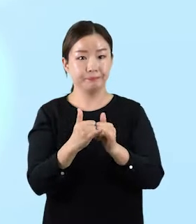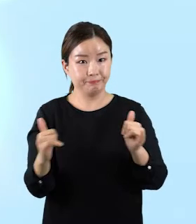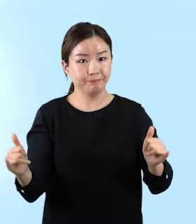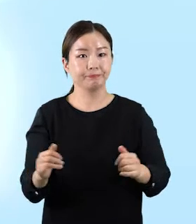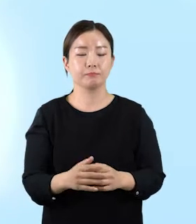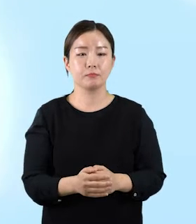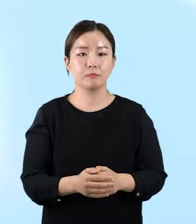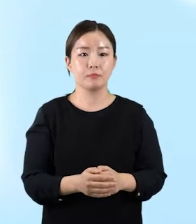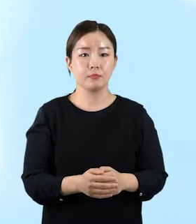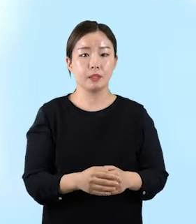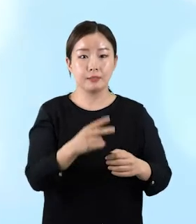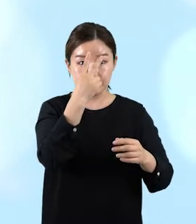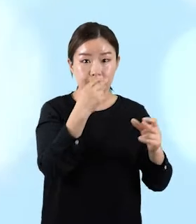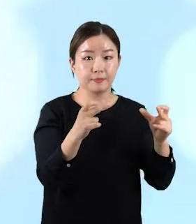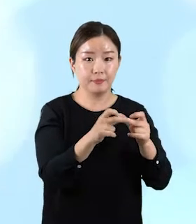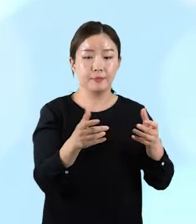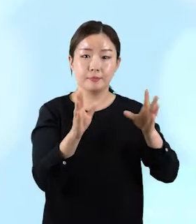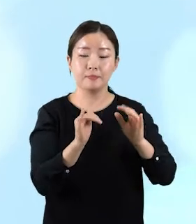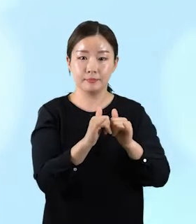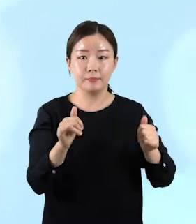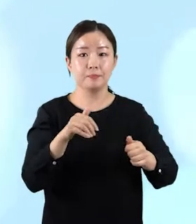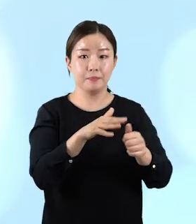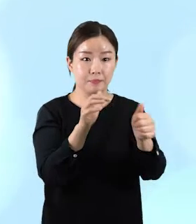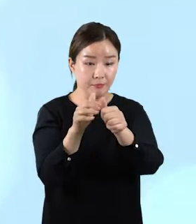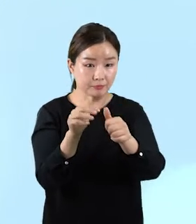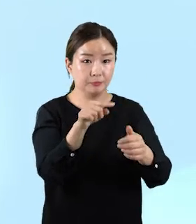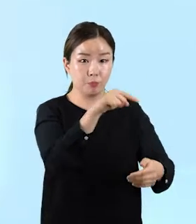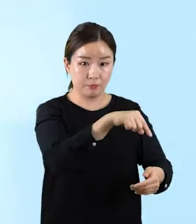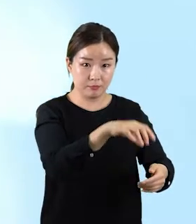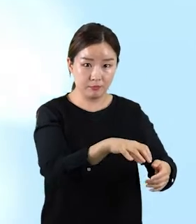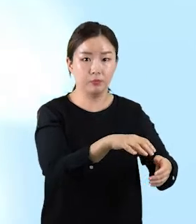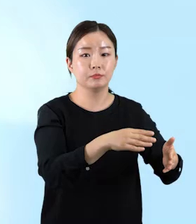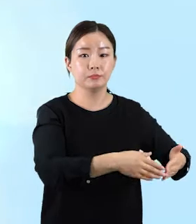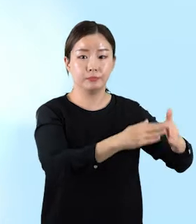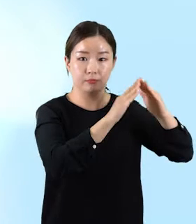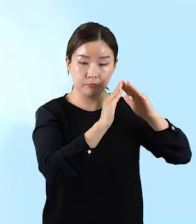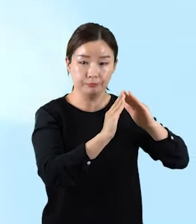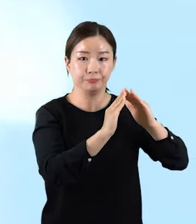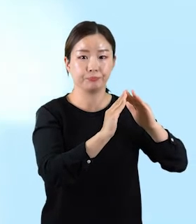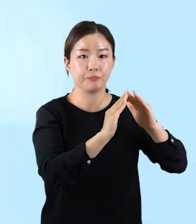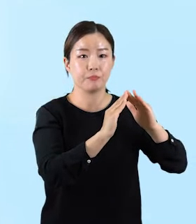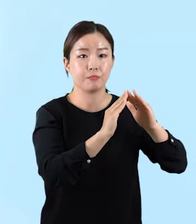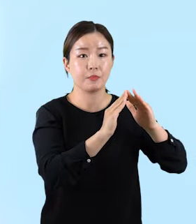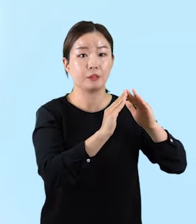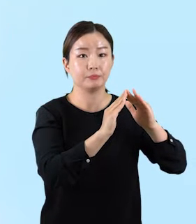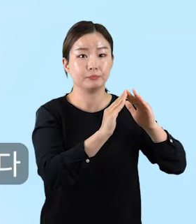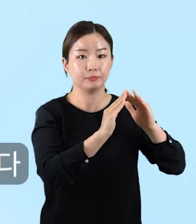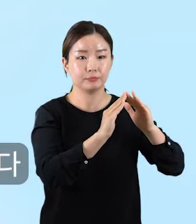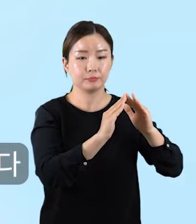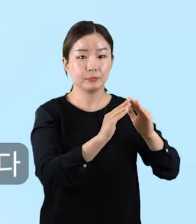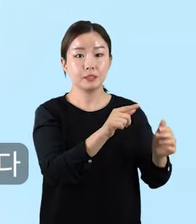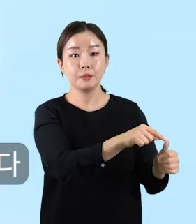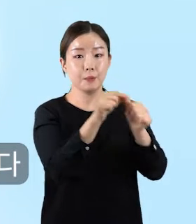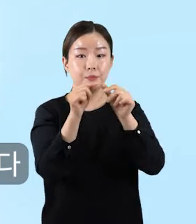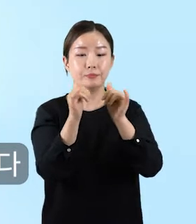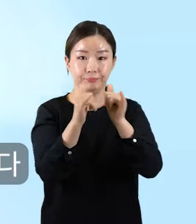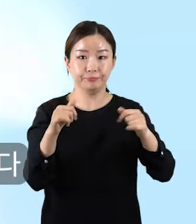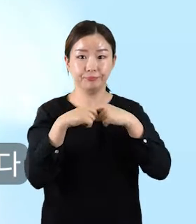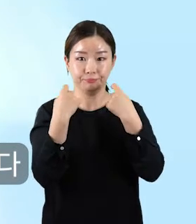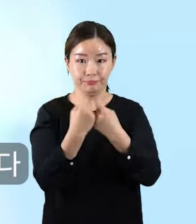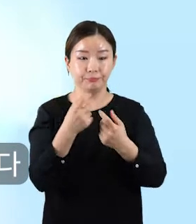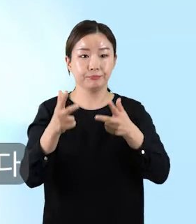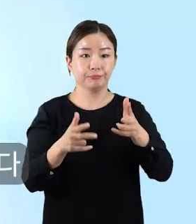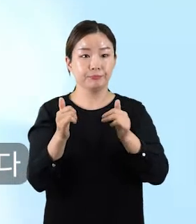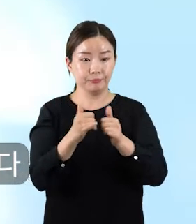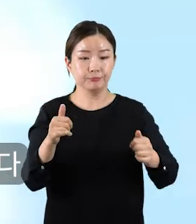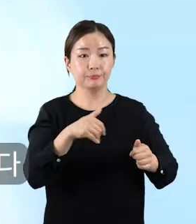자, 시각장애인 안마사 파견 사업의 경우 안마원, 안마 시술소를 개설하거나 이에 고용된 자 및